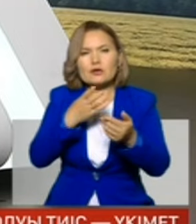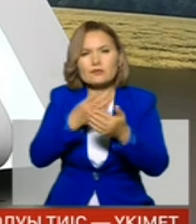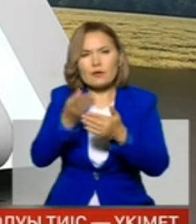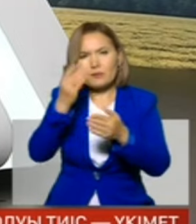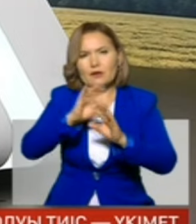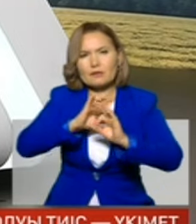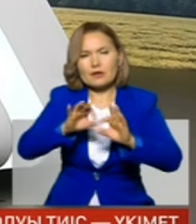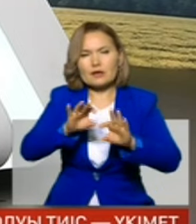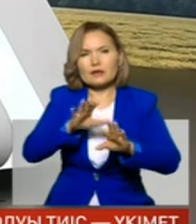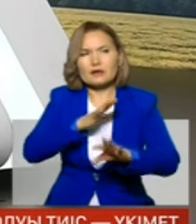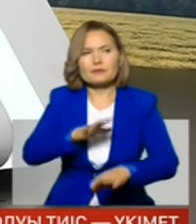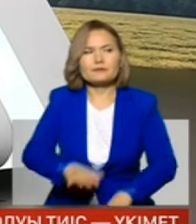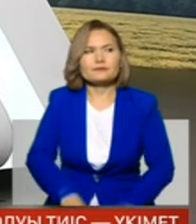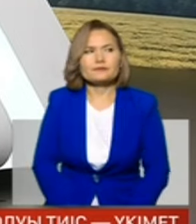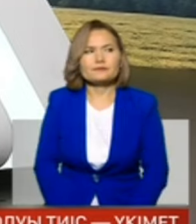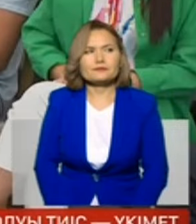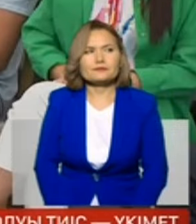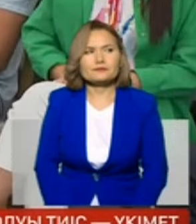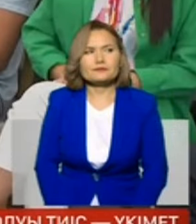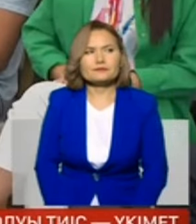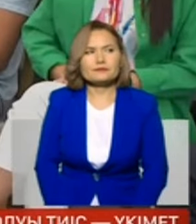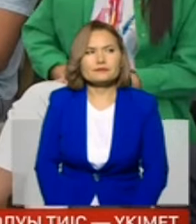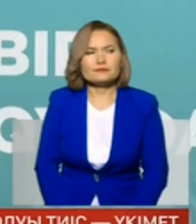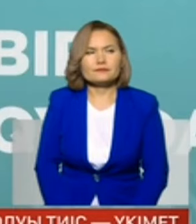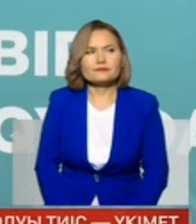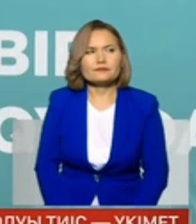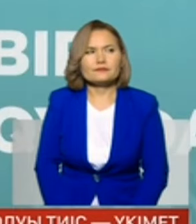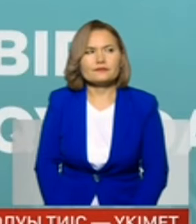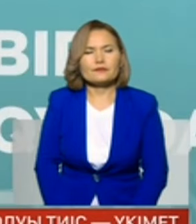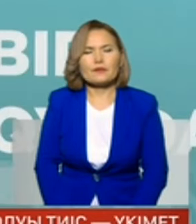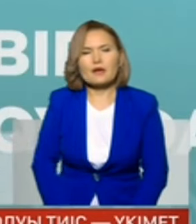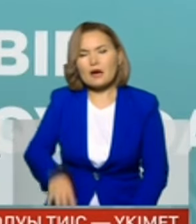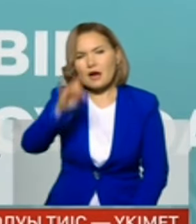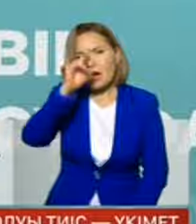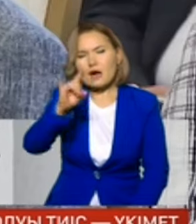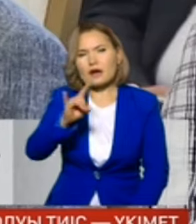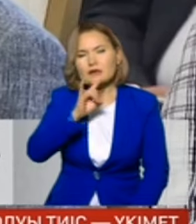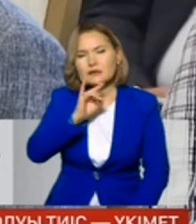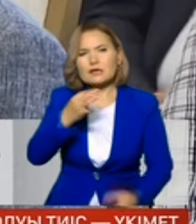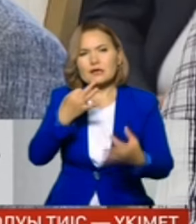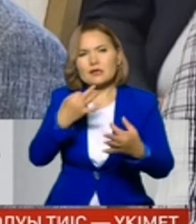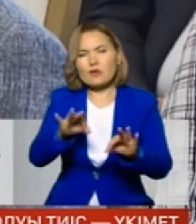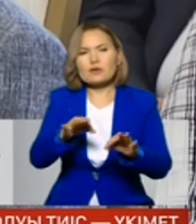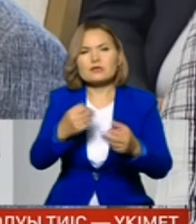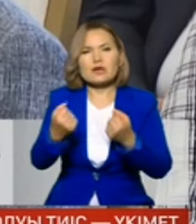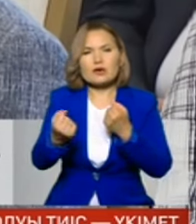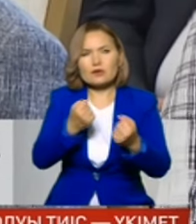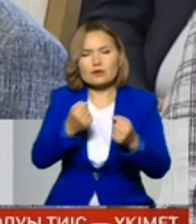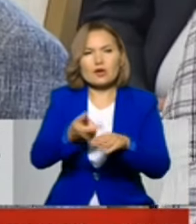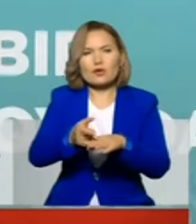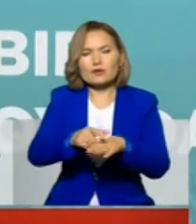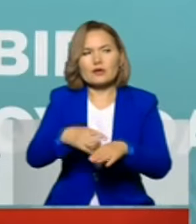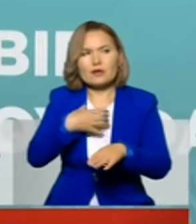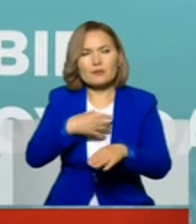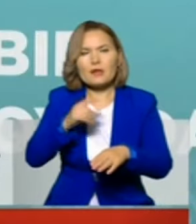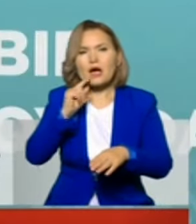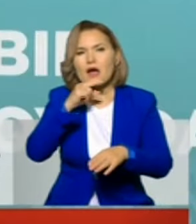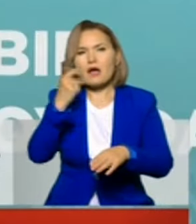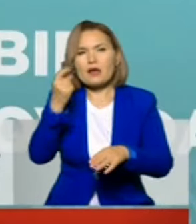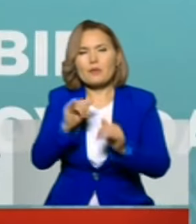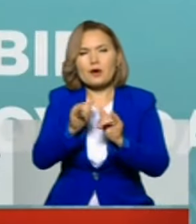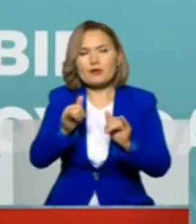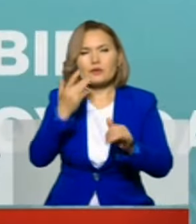пікір білдірді. Түптеп келгенде ел тәуелсіздігін нығайту үшін қажет. Экономиканы